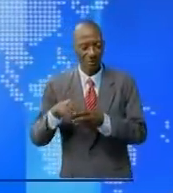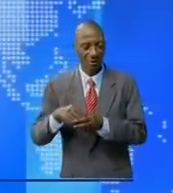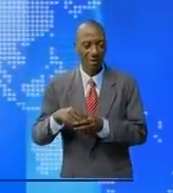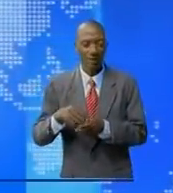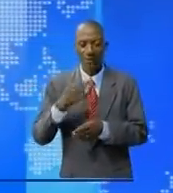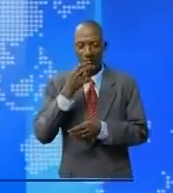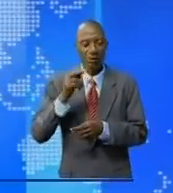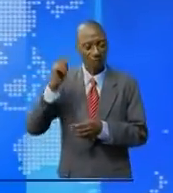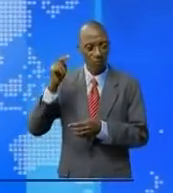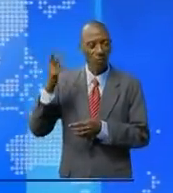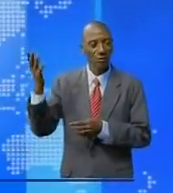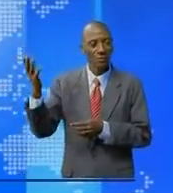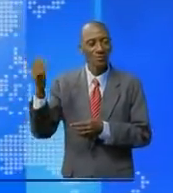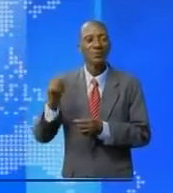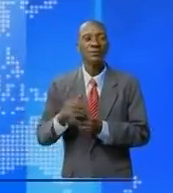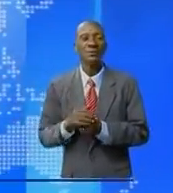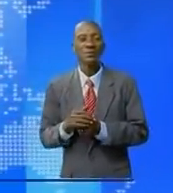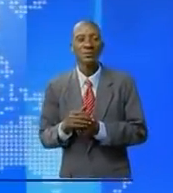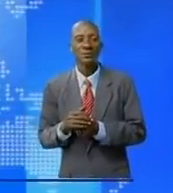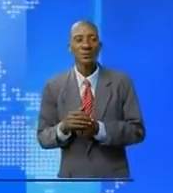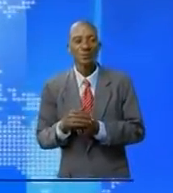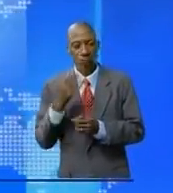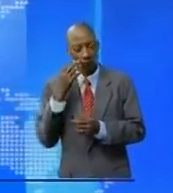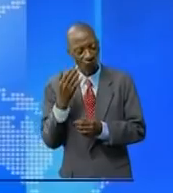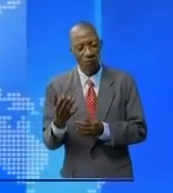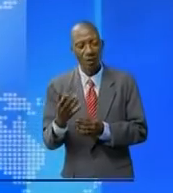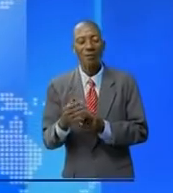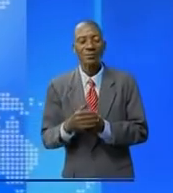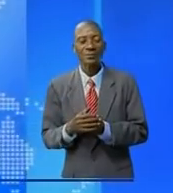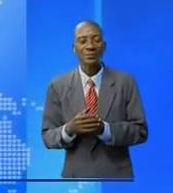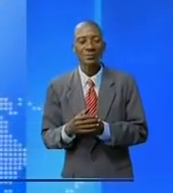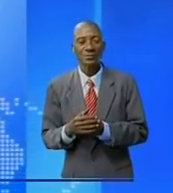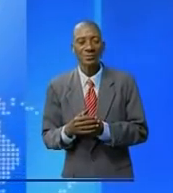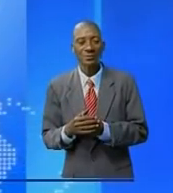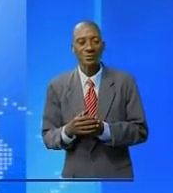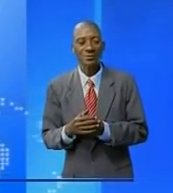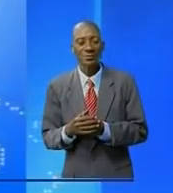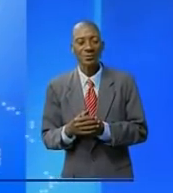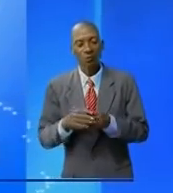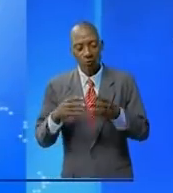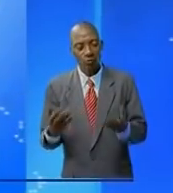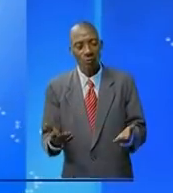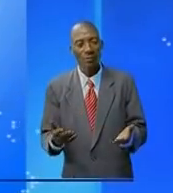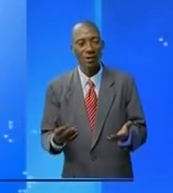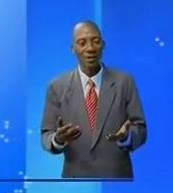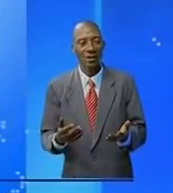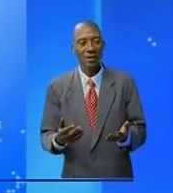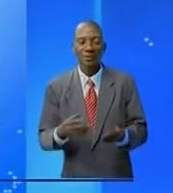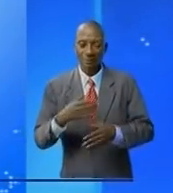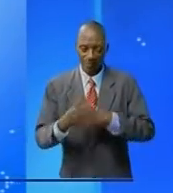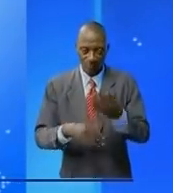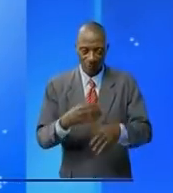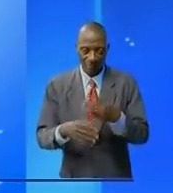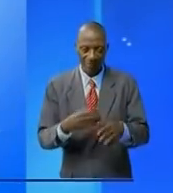la thèse de doctorat en sciences politiques et administratives défendue par le professeur et chercheur